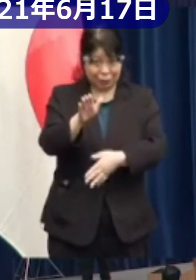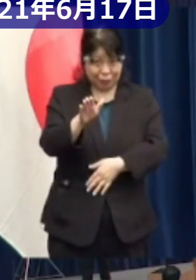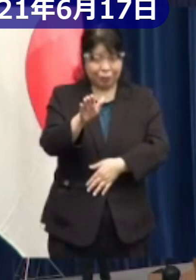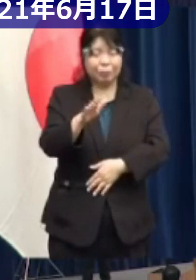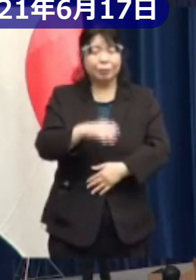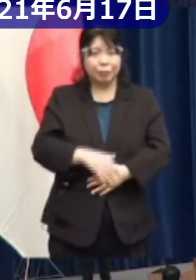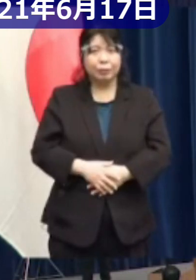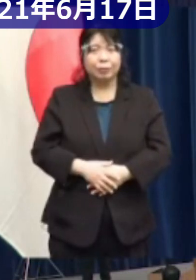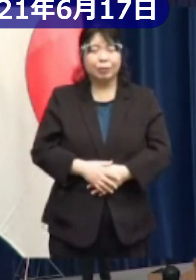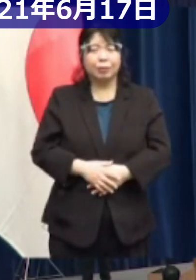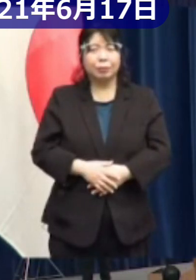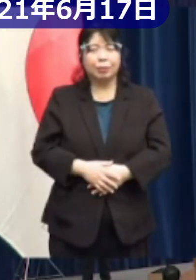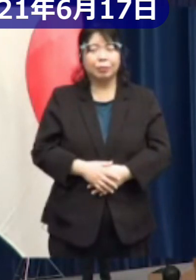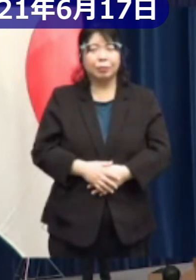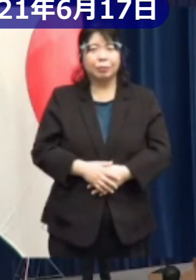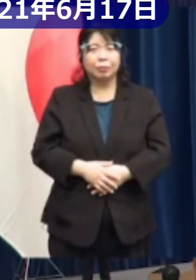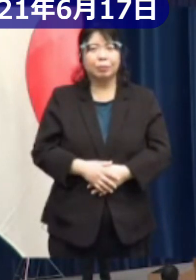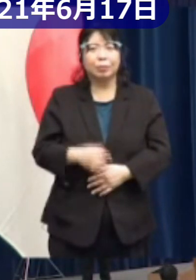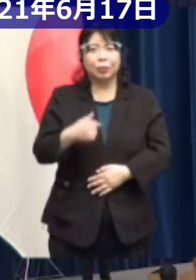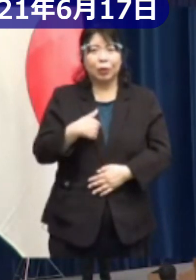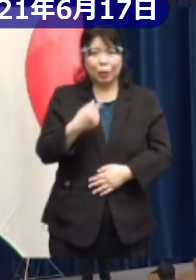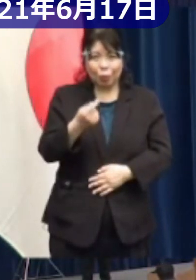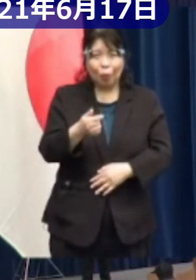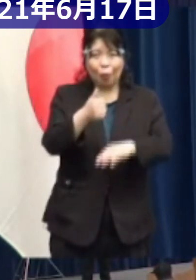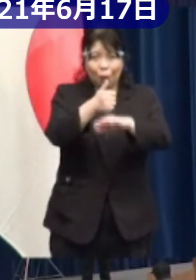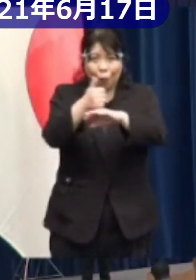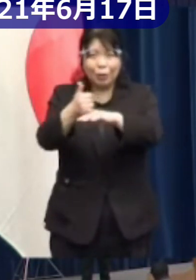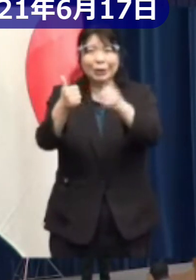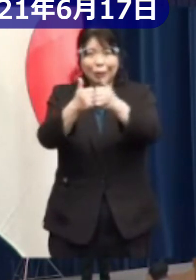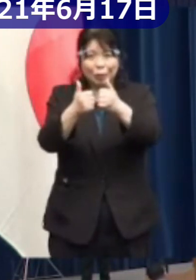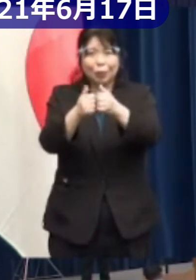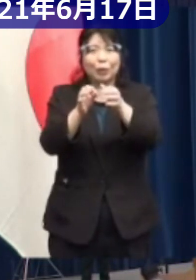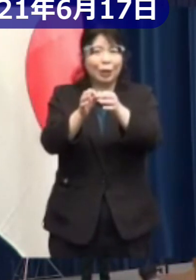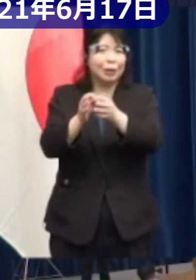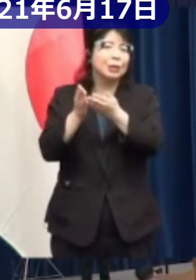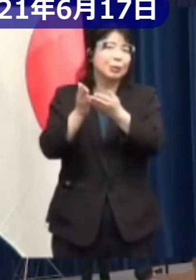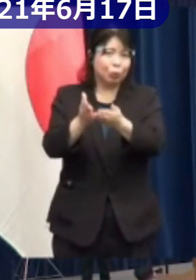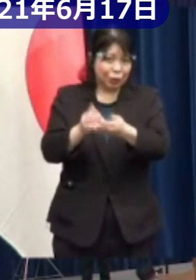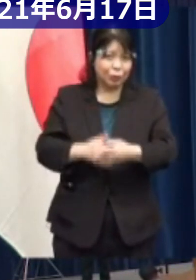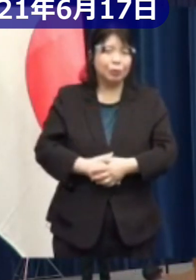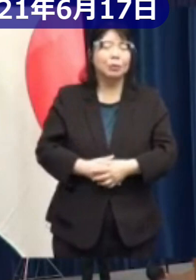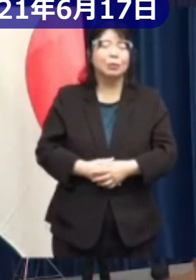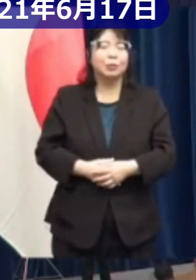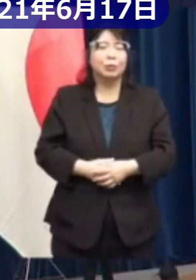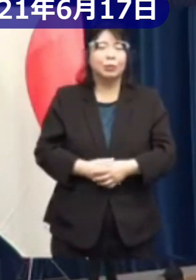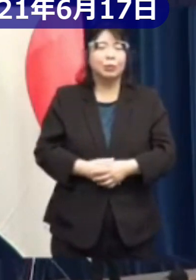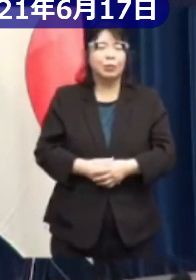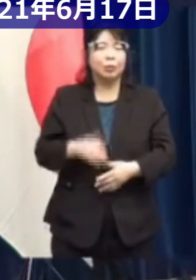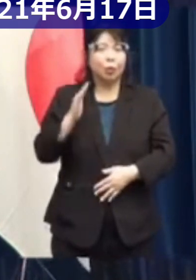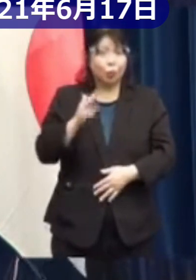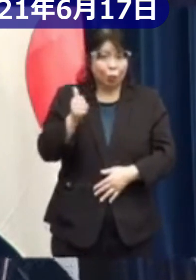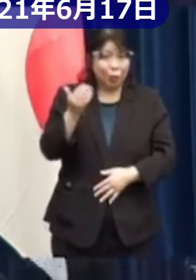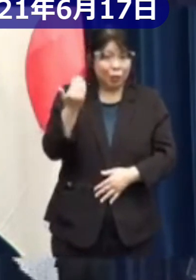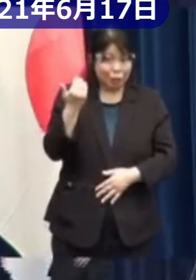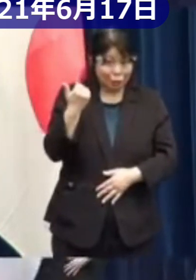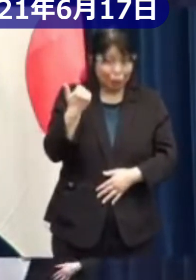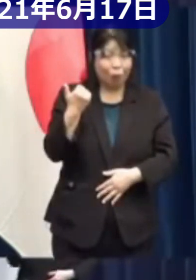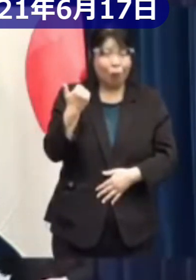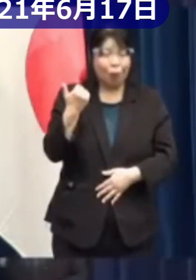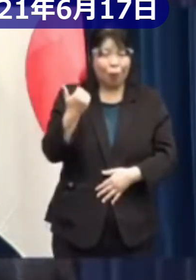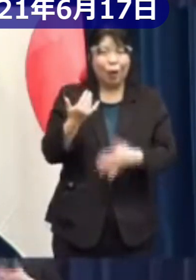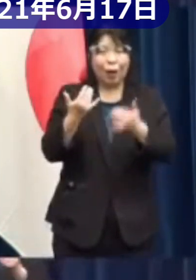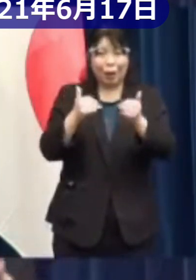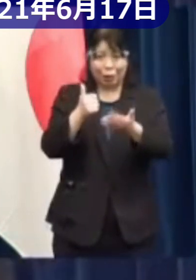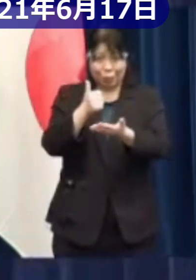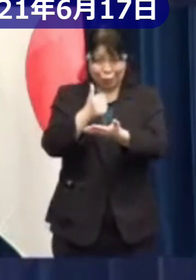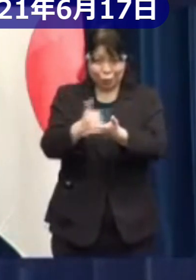質問もありましたが、私もそのサミットに関連して質問させていただきます。総理は先ほど G7 サミットで民主主義国